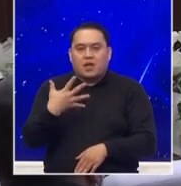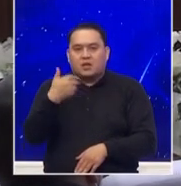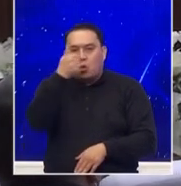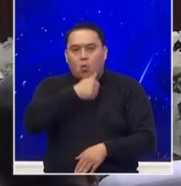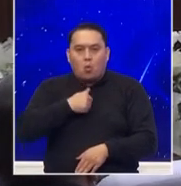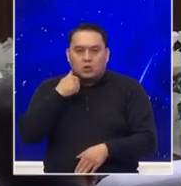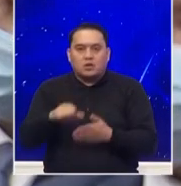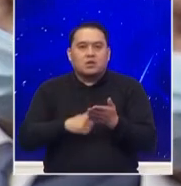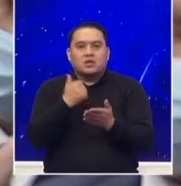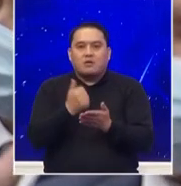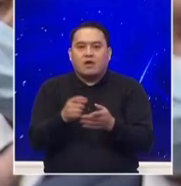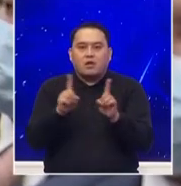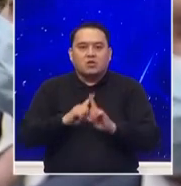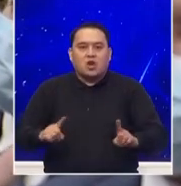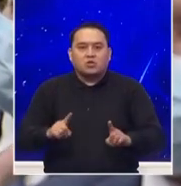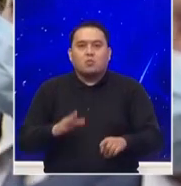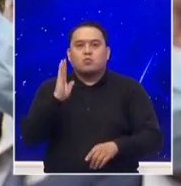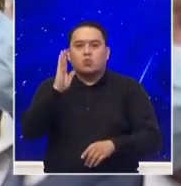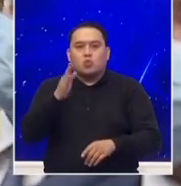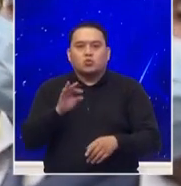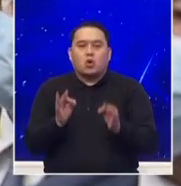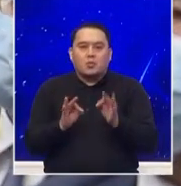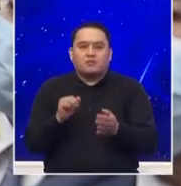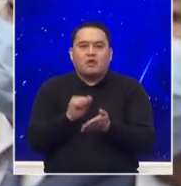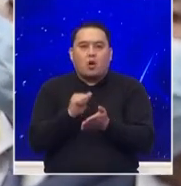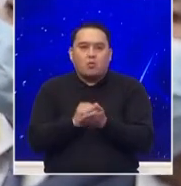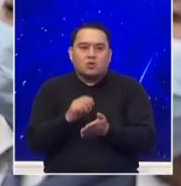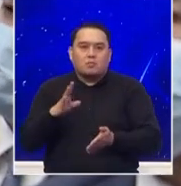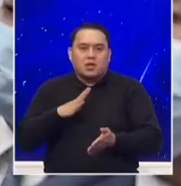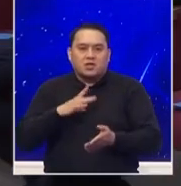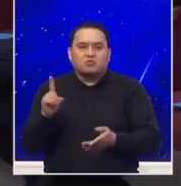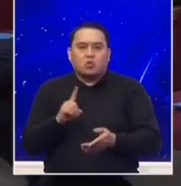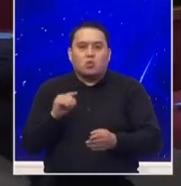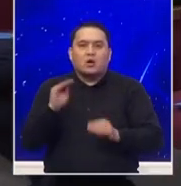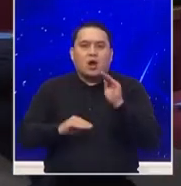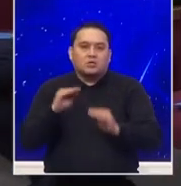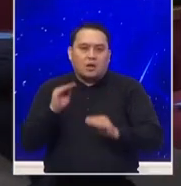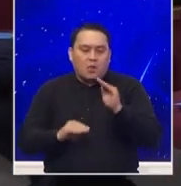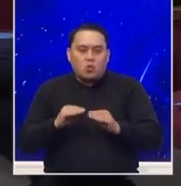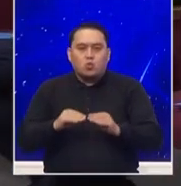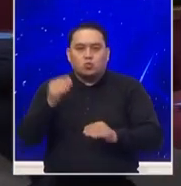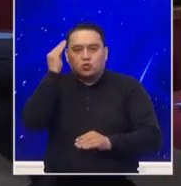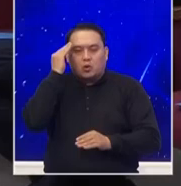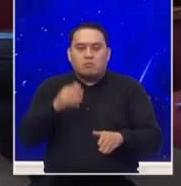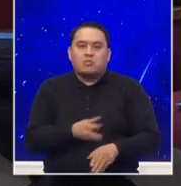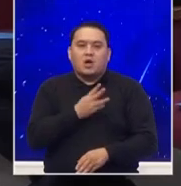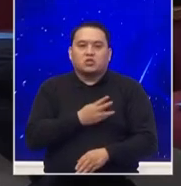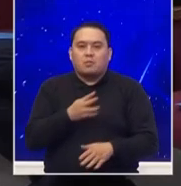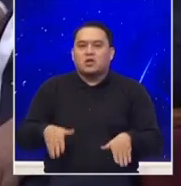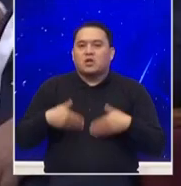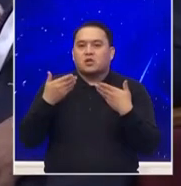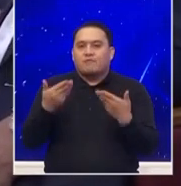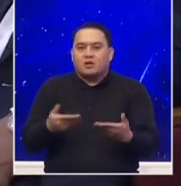2021-2025 годы. Главным ее отличием от предыдущих нормативных документов стало то, что разработана она с учетом пожеланий и